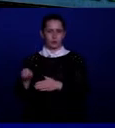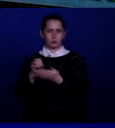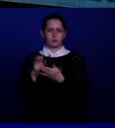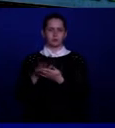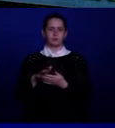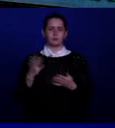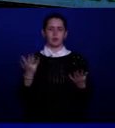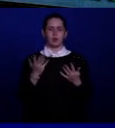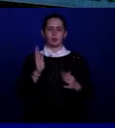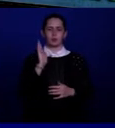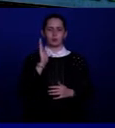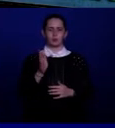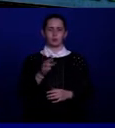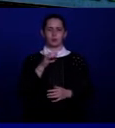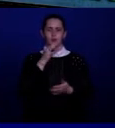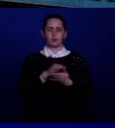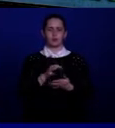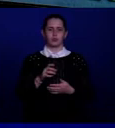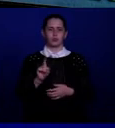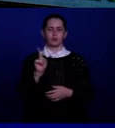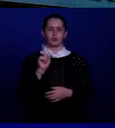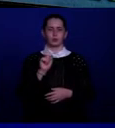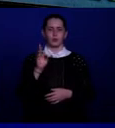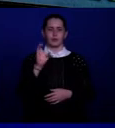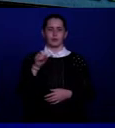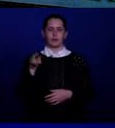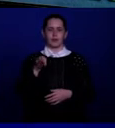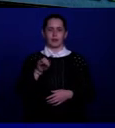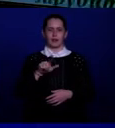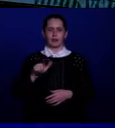запишем глаголы, которые будут отвечать на вопросы «что